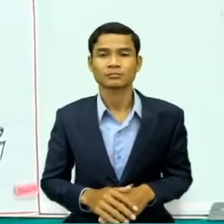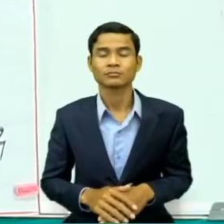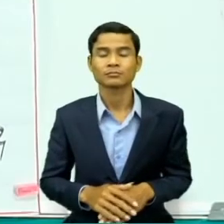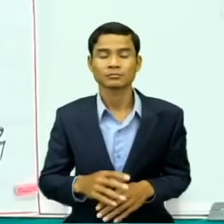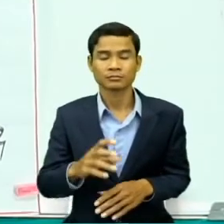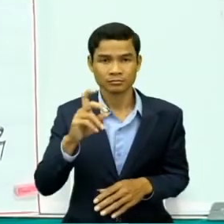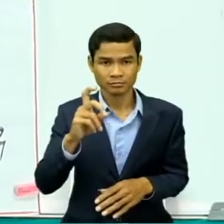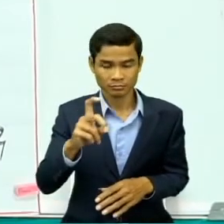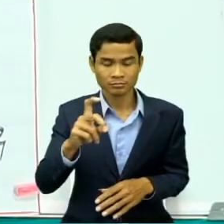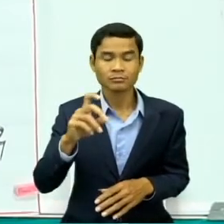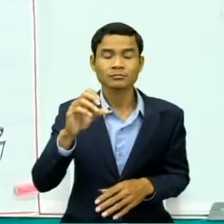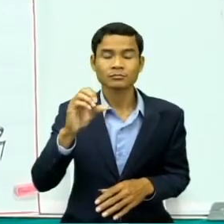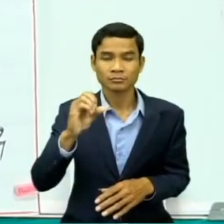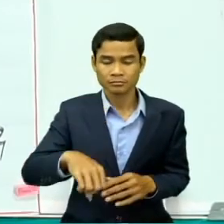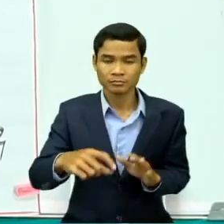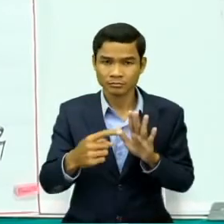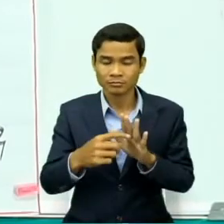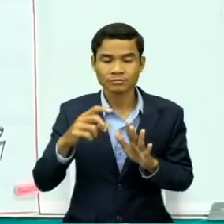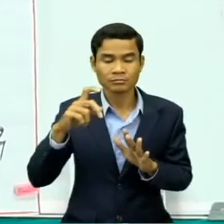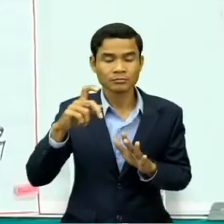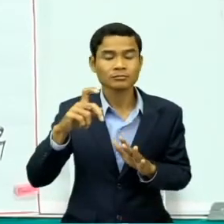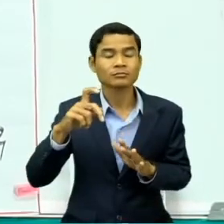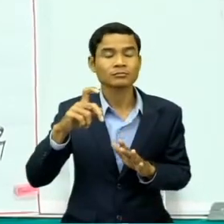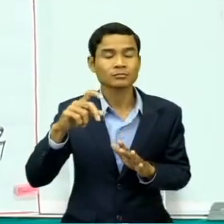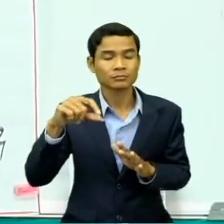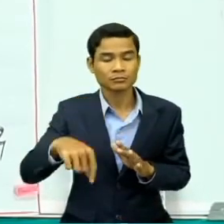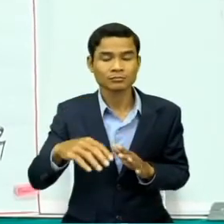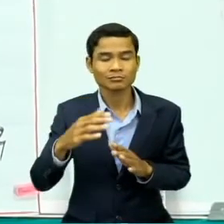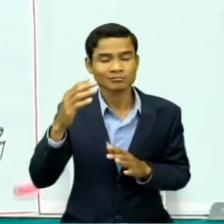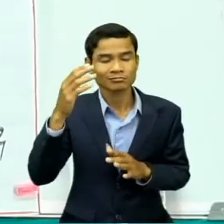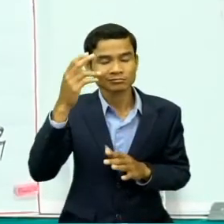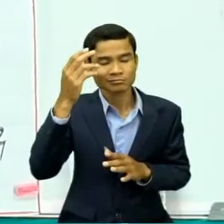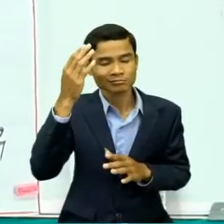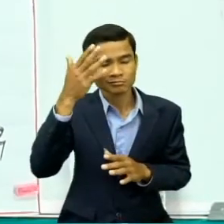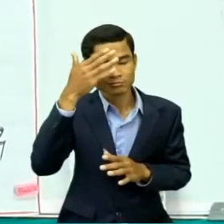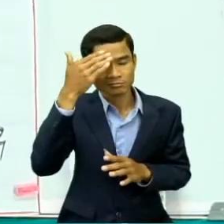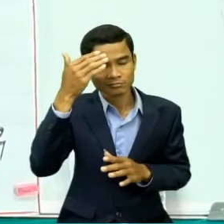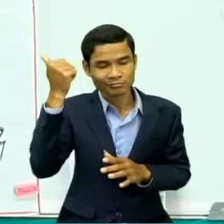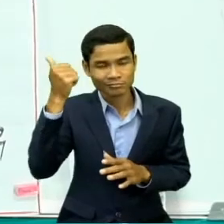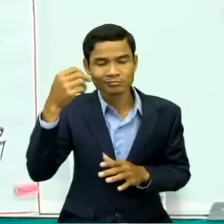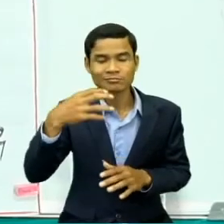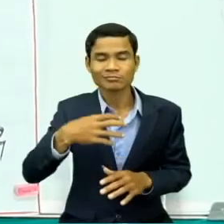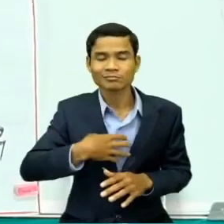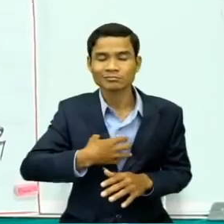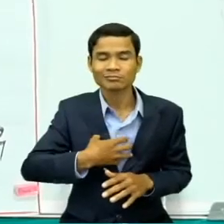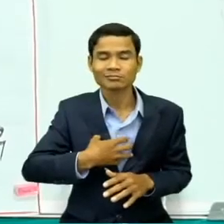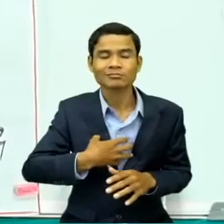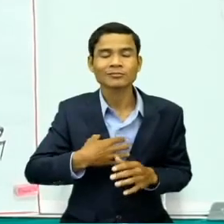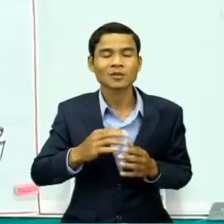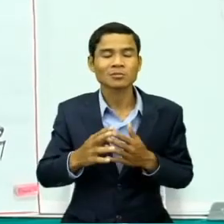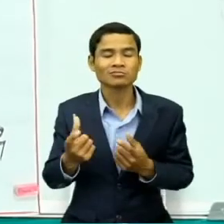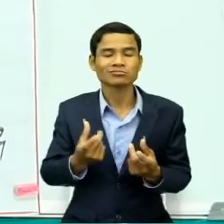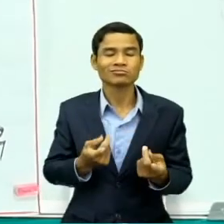plok plak nak plot plen chang sdap pleang